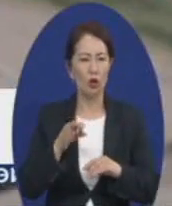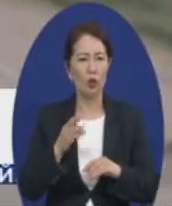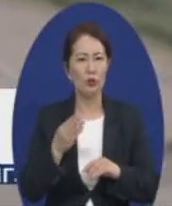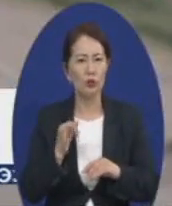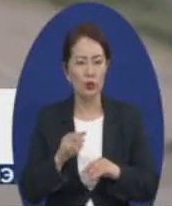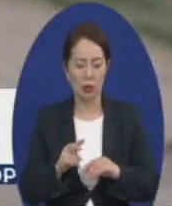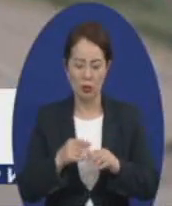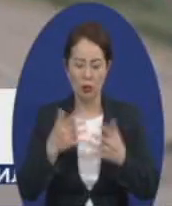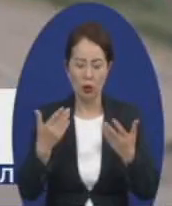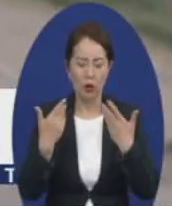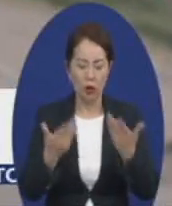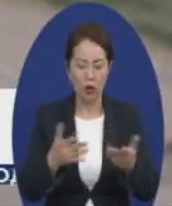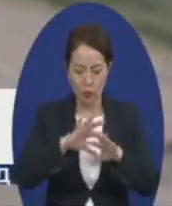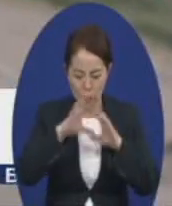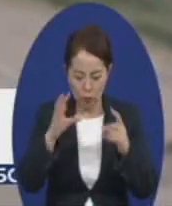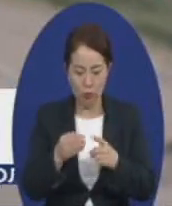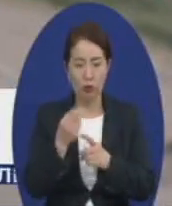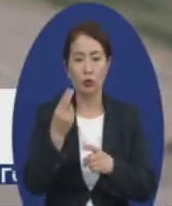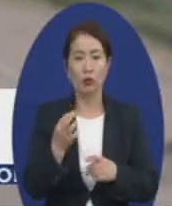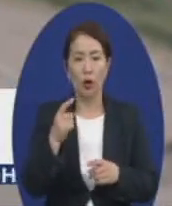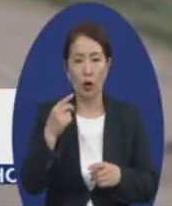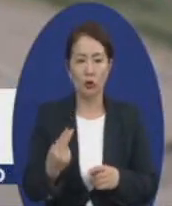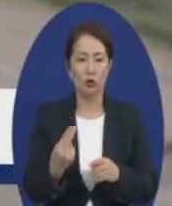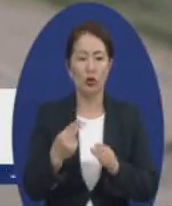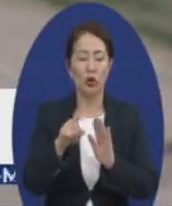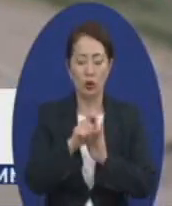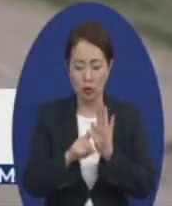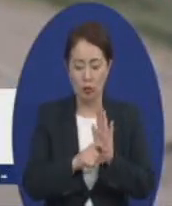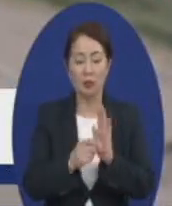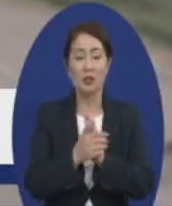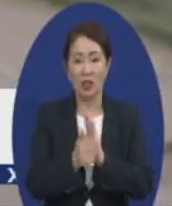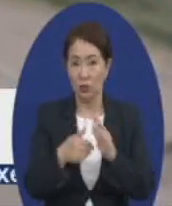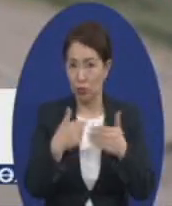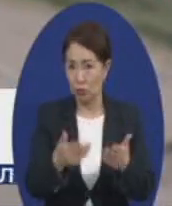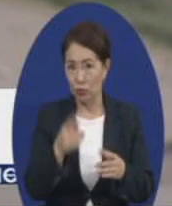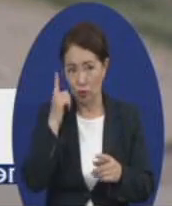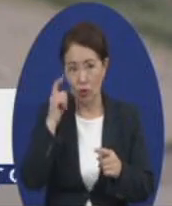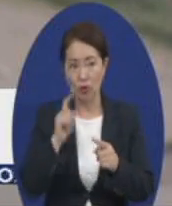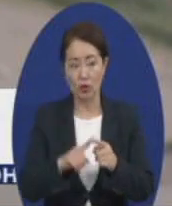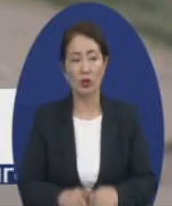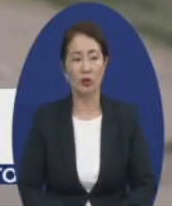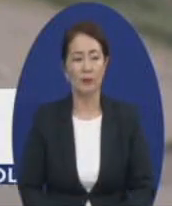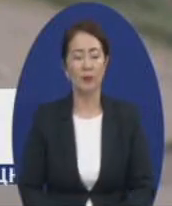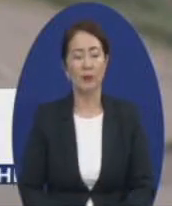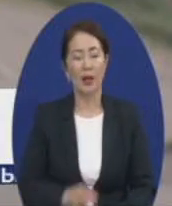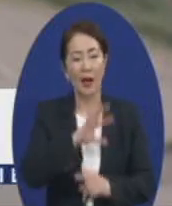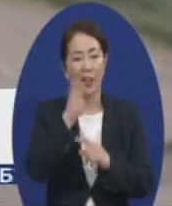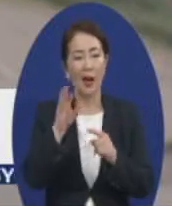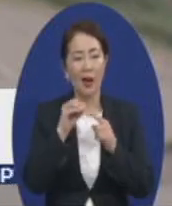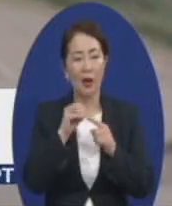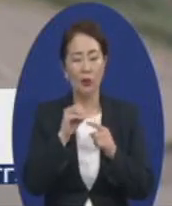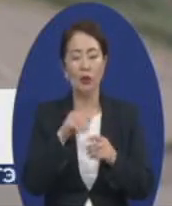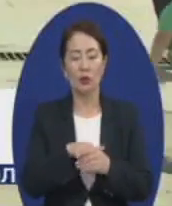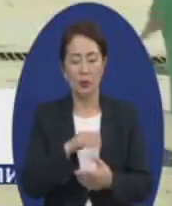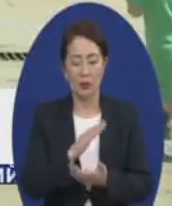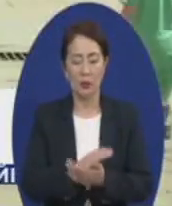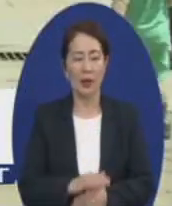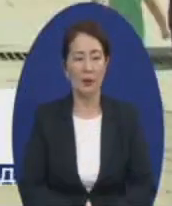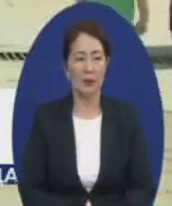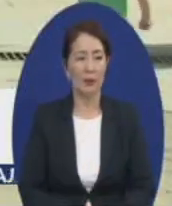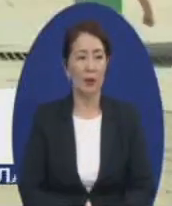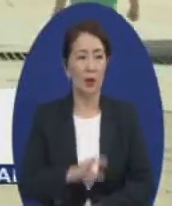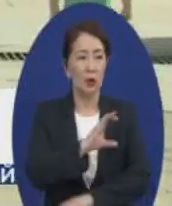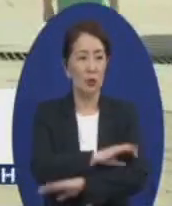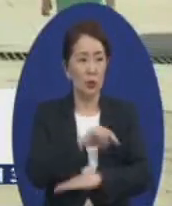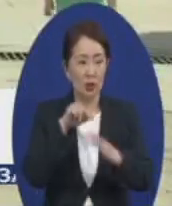гэдэг юм ийм олгож өг ийм цогц одоо хөтөлбөр чадамж суулгаж өг ийм зорилт том одоо агуулга зорилт байж байгаа маа.